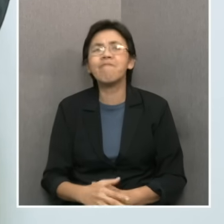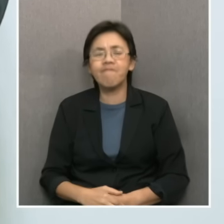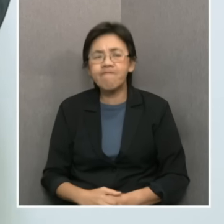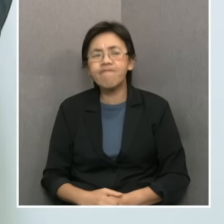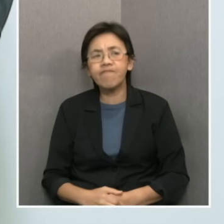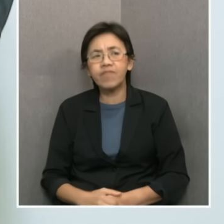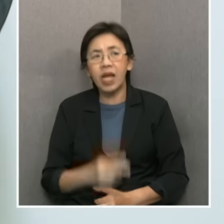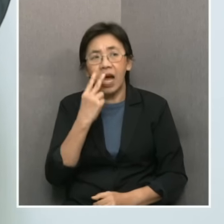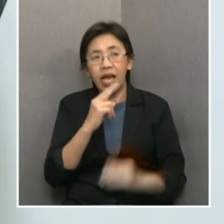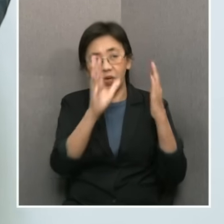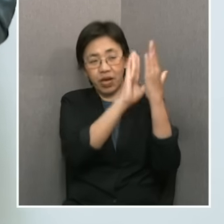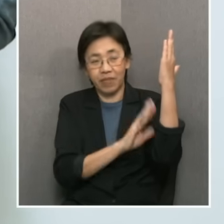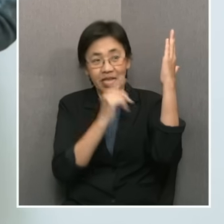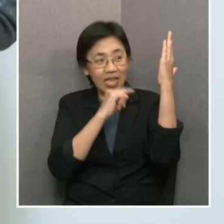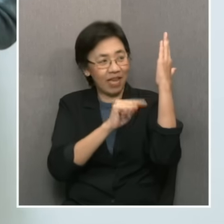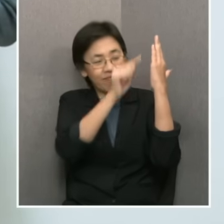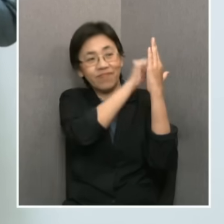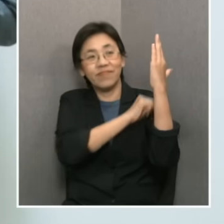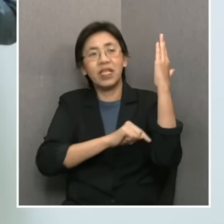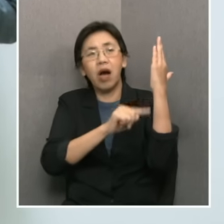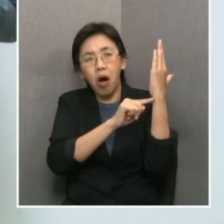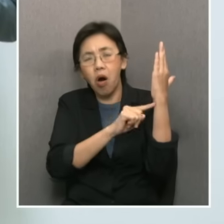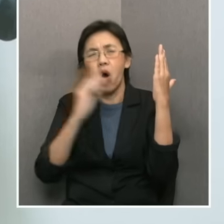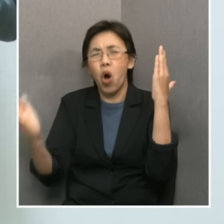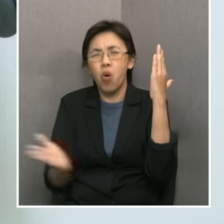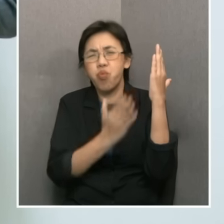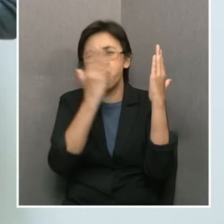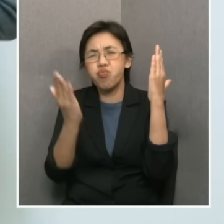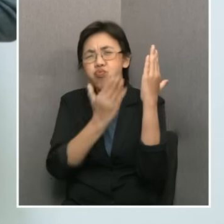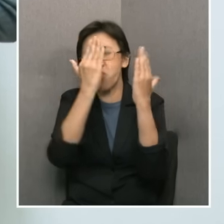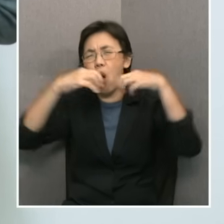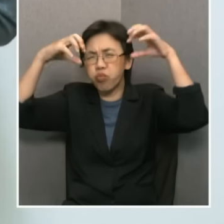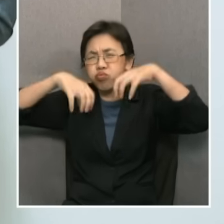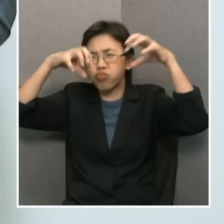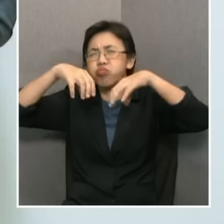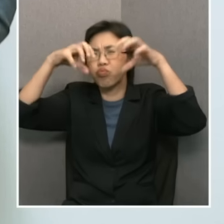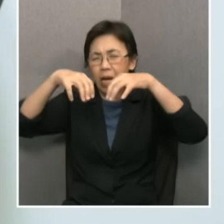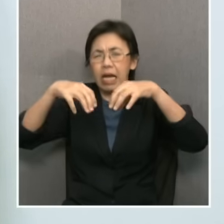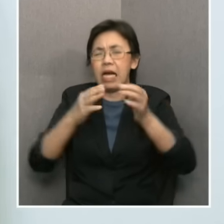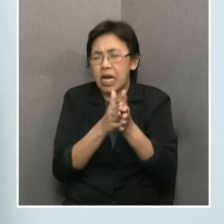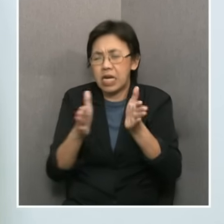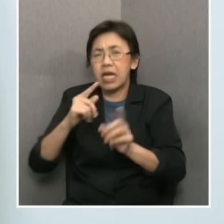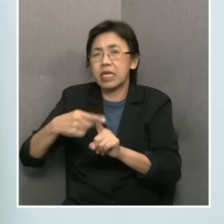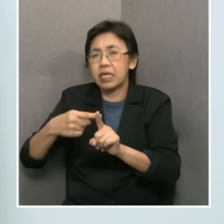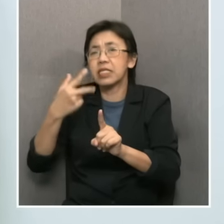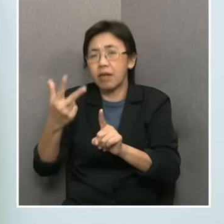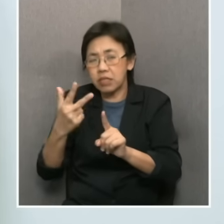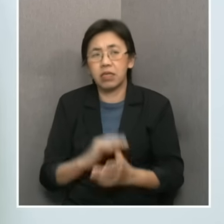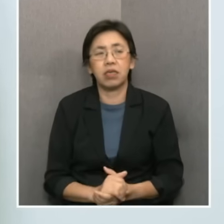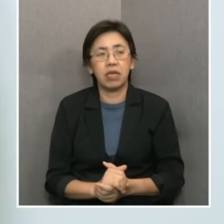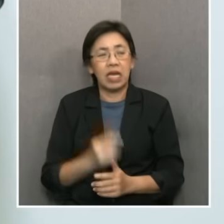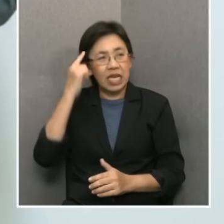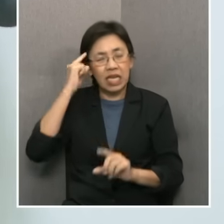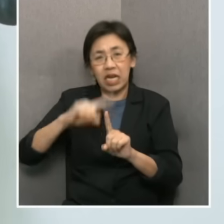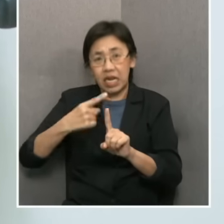ขกลมๆก็จะเห็นนะครับว่าฤดูกาลพายุจะยังไม่หมดไปเหลือเวลาอยู่อีกเนี่ยประมาณ3เดือนนะครับก็เท่ากับว่าต่อ1เดือน